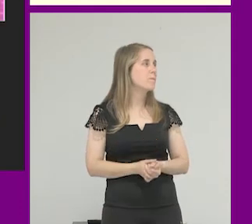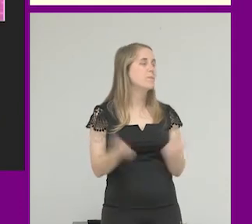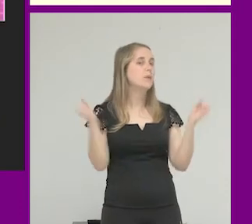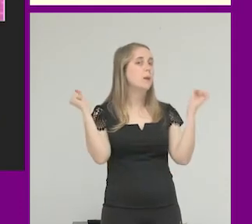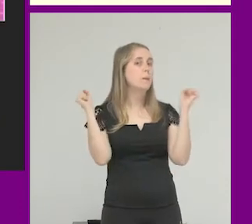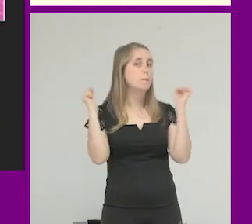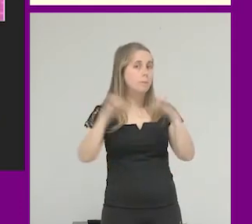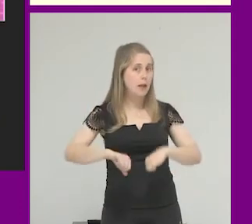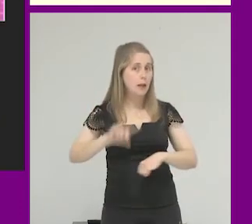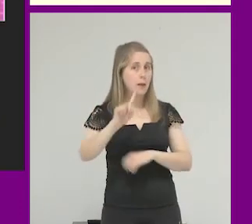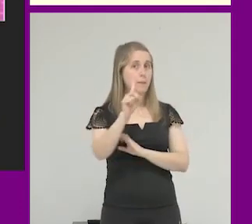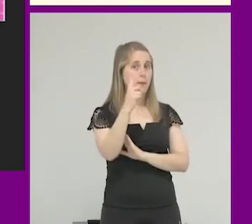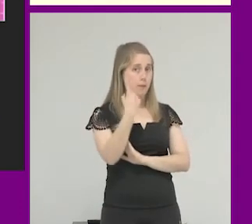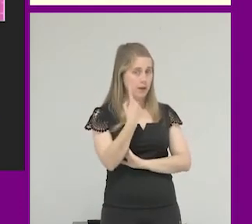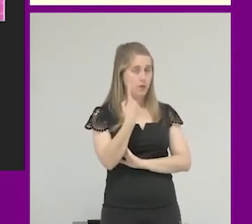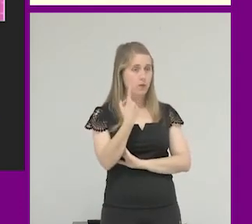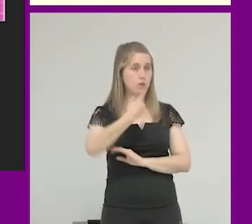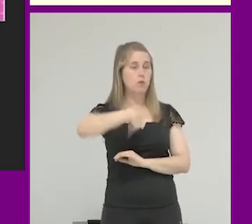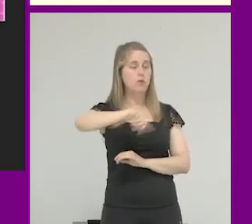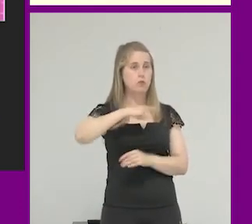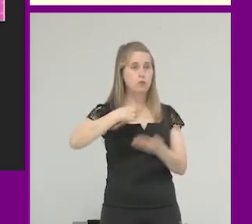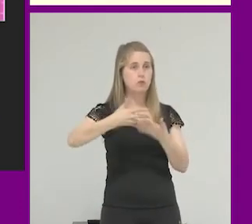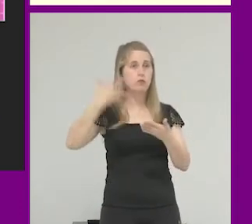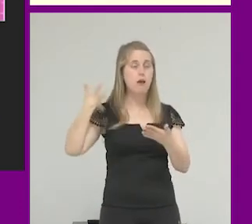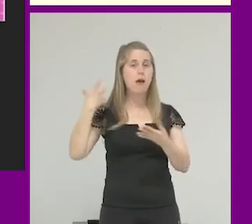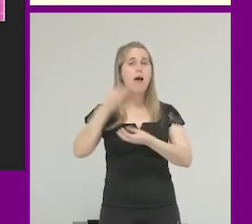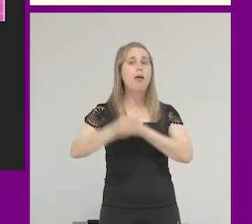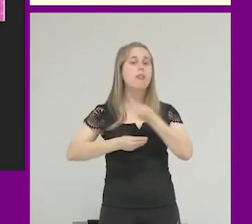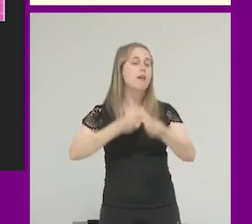Bale, lehenengoz, egin genuen